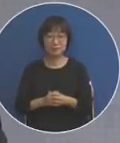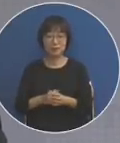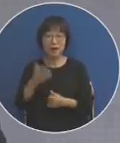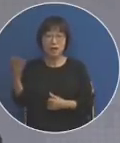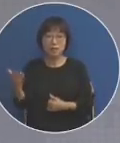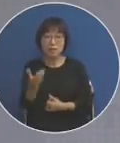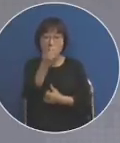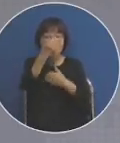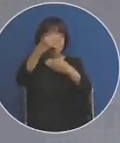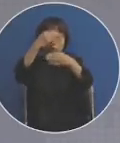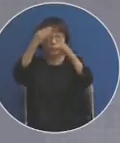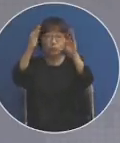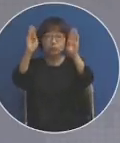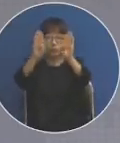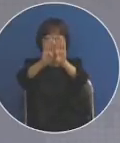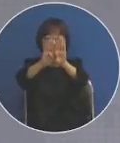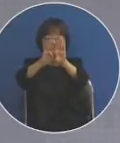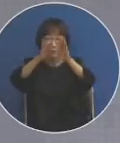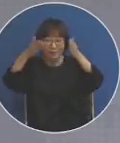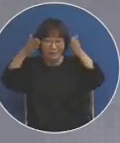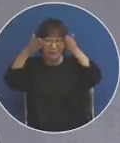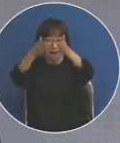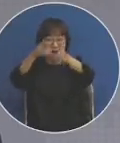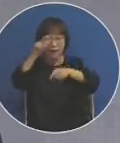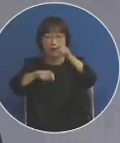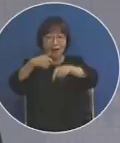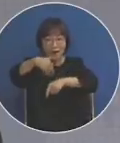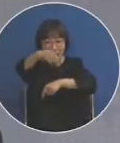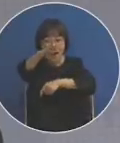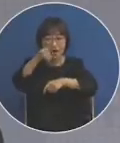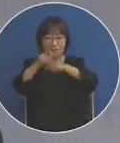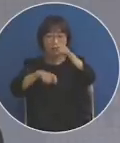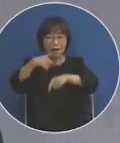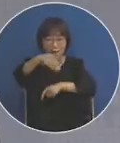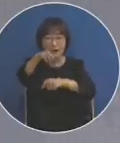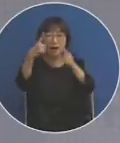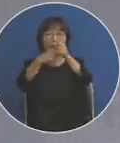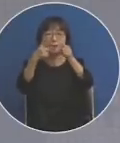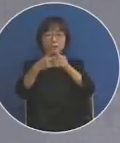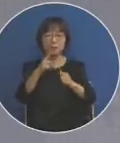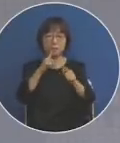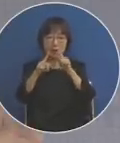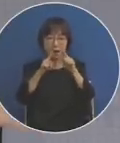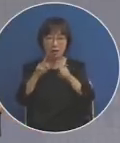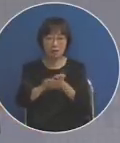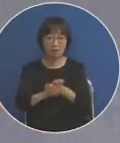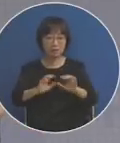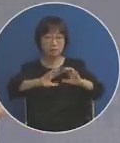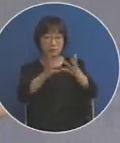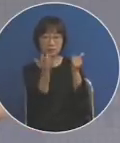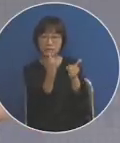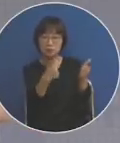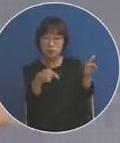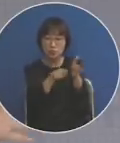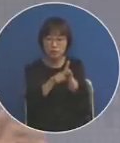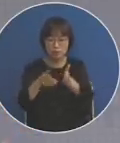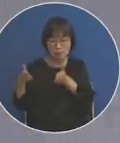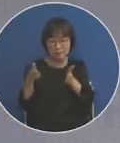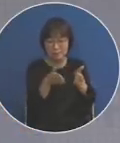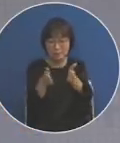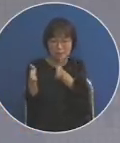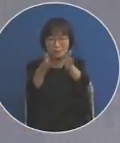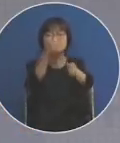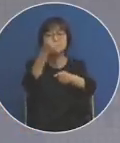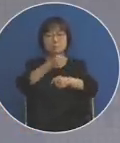성문으로 나아가라, 나아가라. He repeats himself and says, go through the gates. 백성을 위하여 길을 예비하라. Prepare the way for